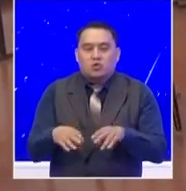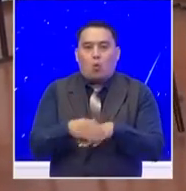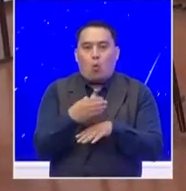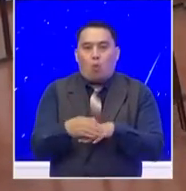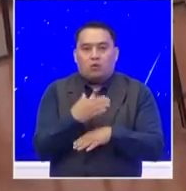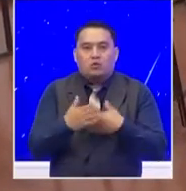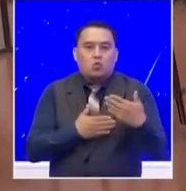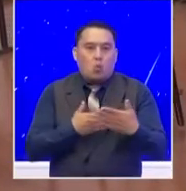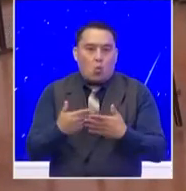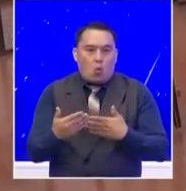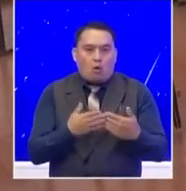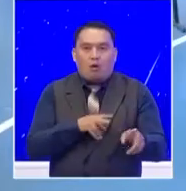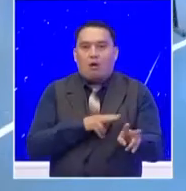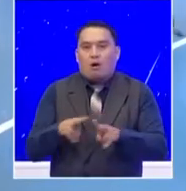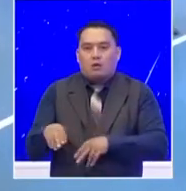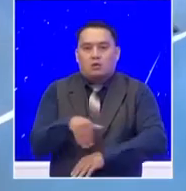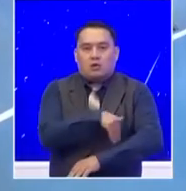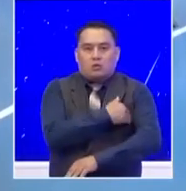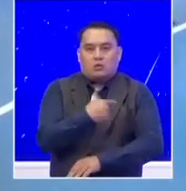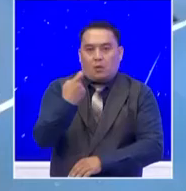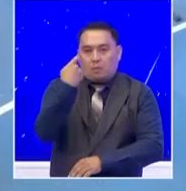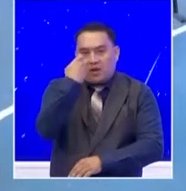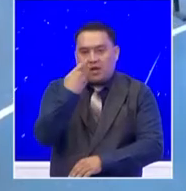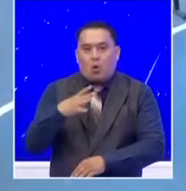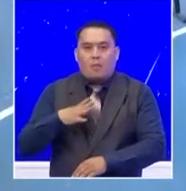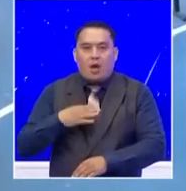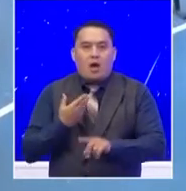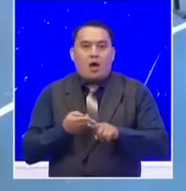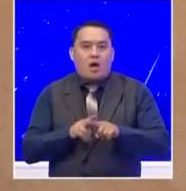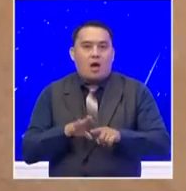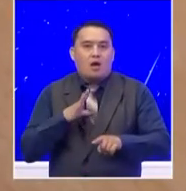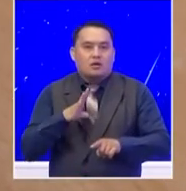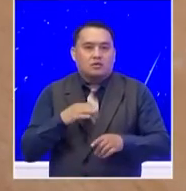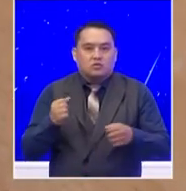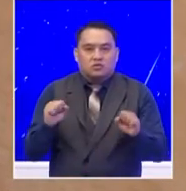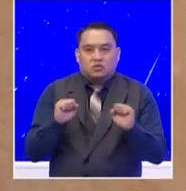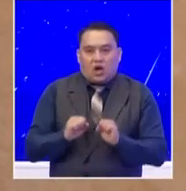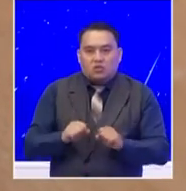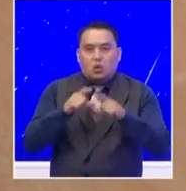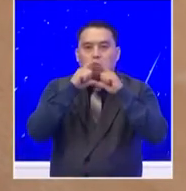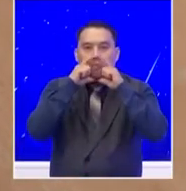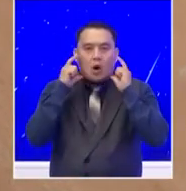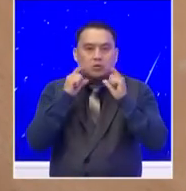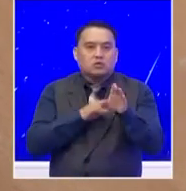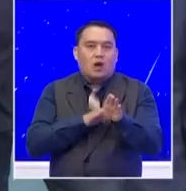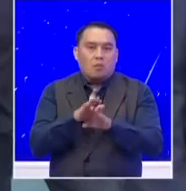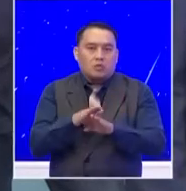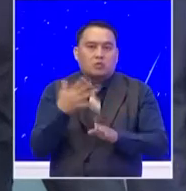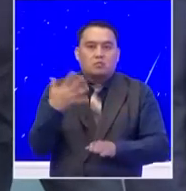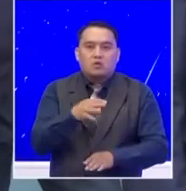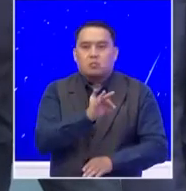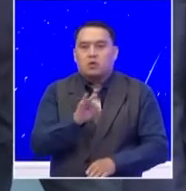рук антисептиком, контроль измерения температуры пирометром, предоставление защитных масок. Заполняемость аудитории будет